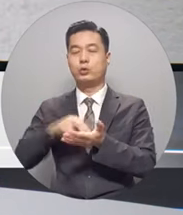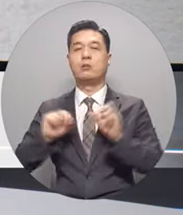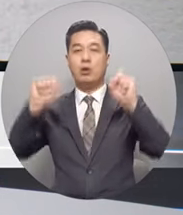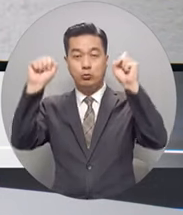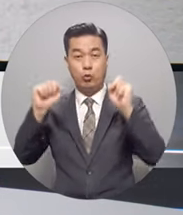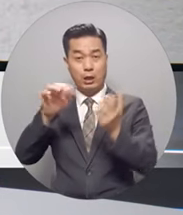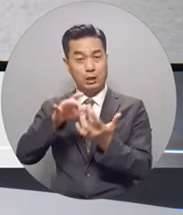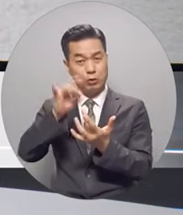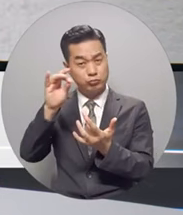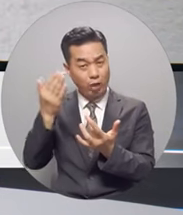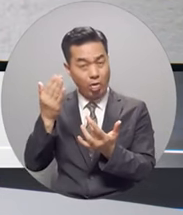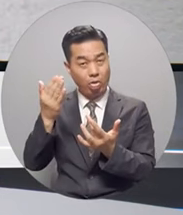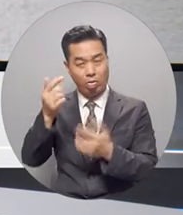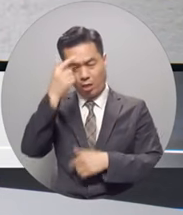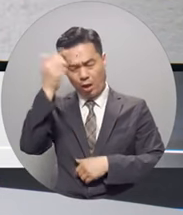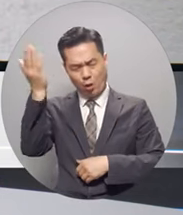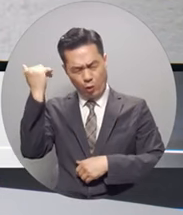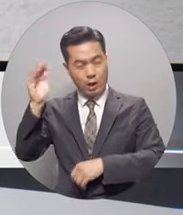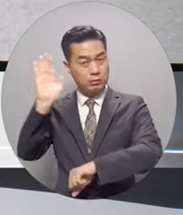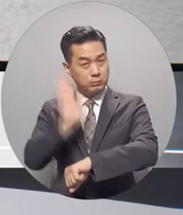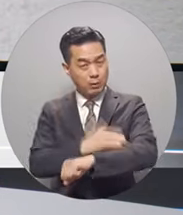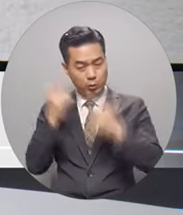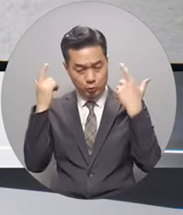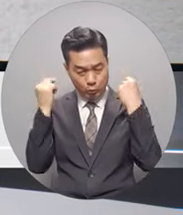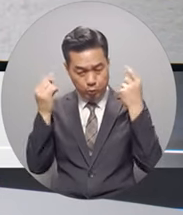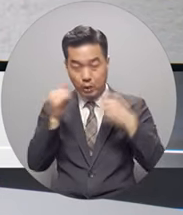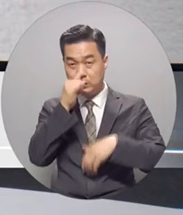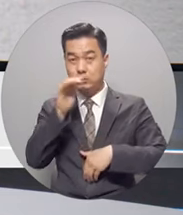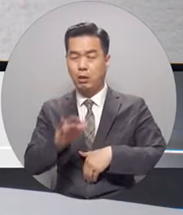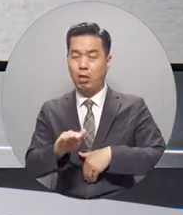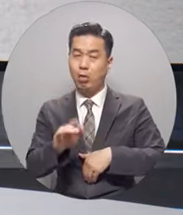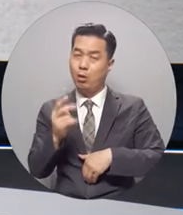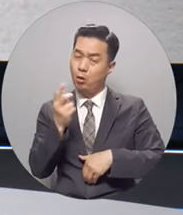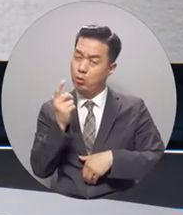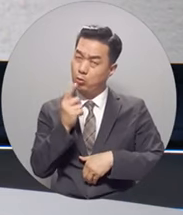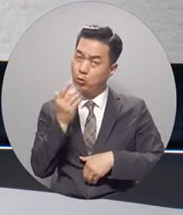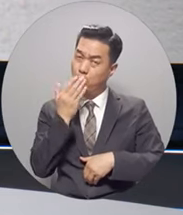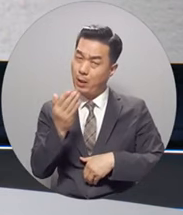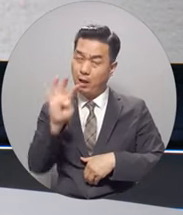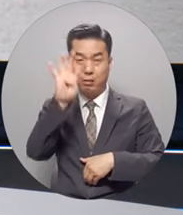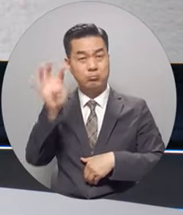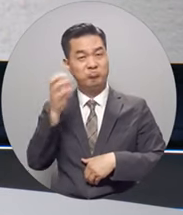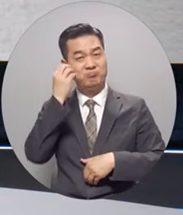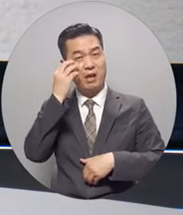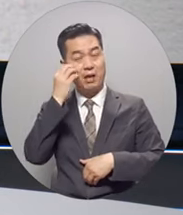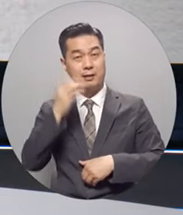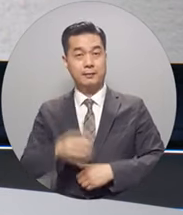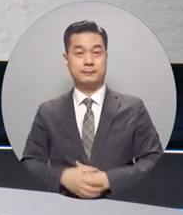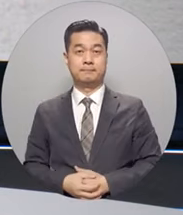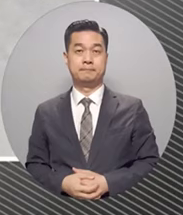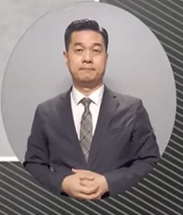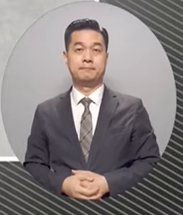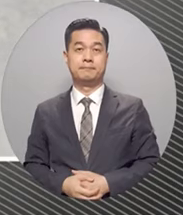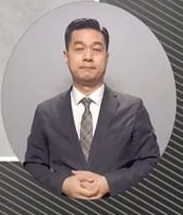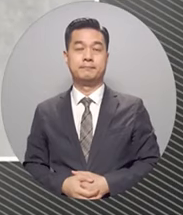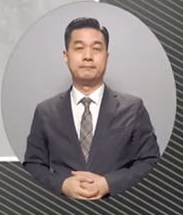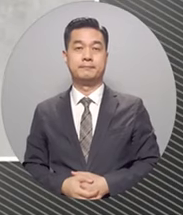의과거행적이 변하지않았는데,어떻게이런일이가능했을까요? 조혜영기자가 단독보도합니다.